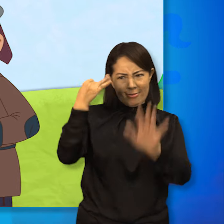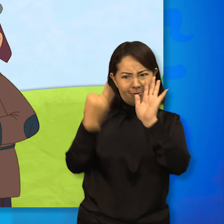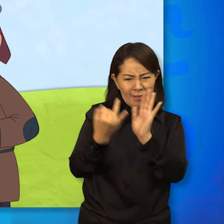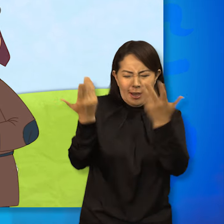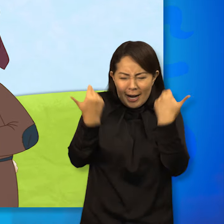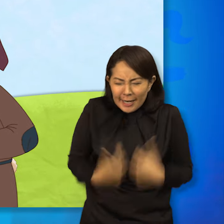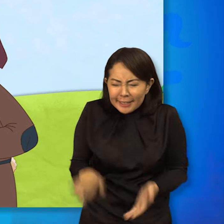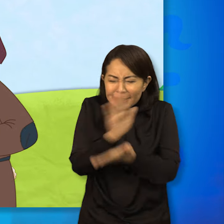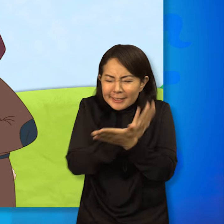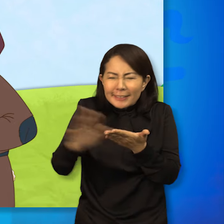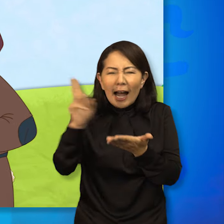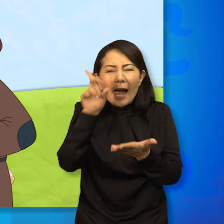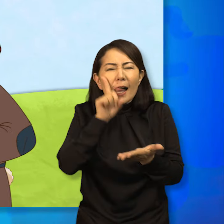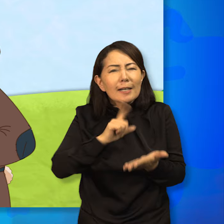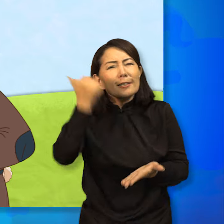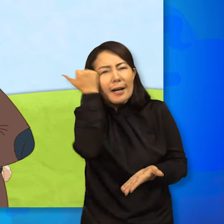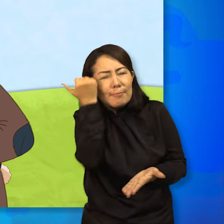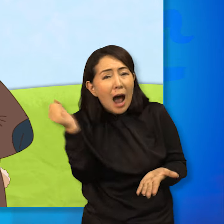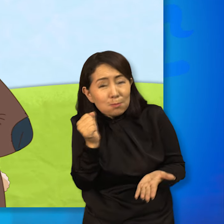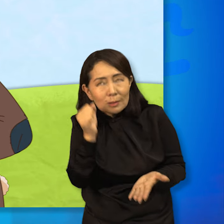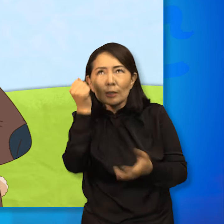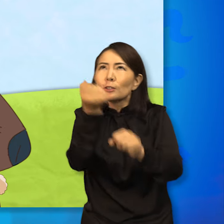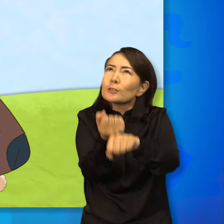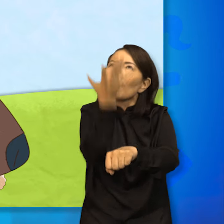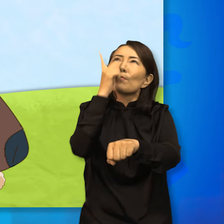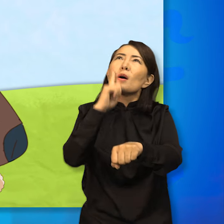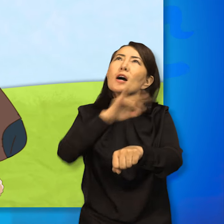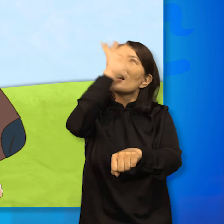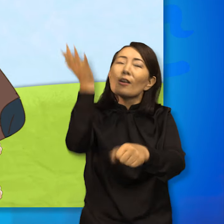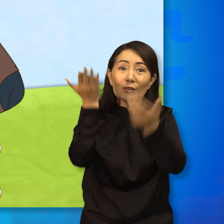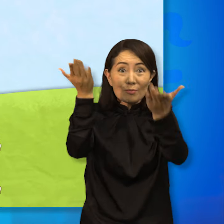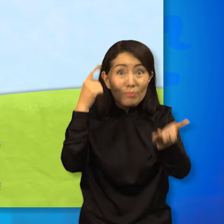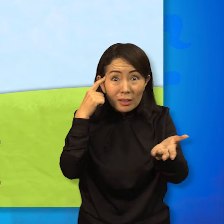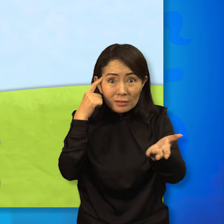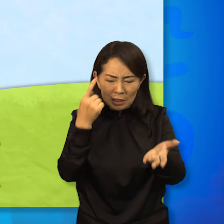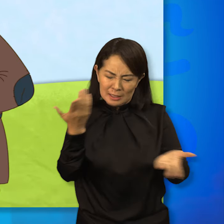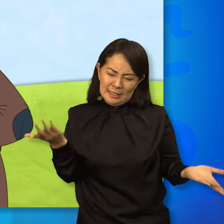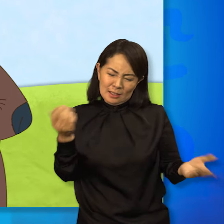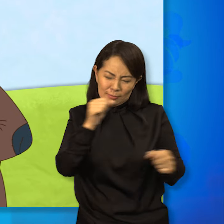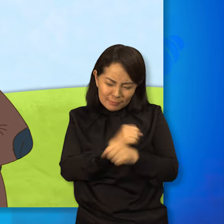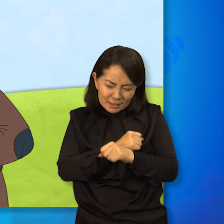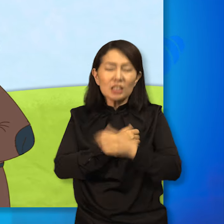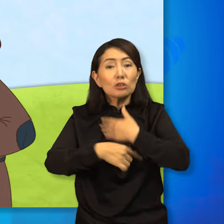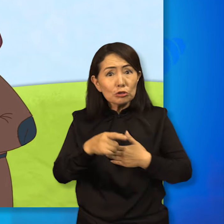Хүй та нар яаж гинэ? Алуу явцгаа. Яасан муухай шүүнүүд явцгаа гэж шүү. Хүй гэж шүү.